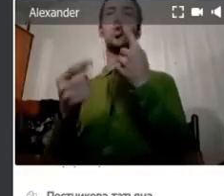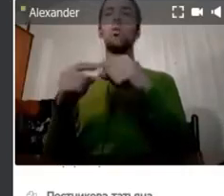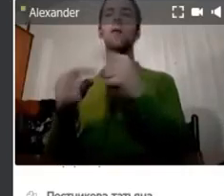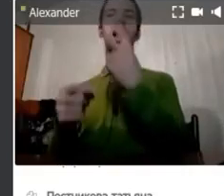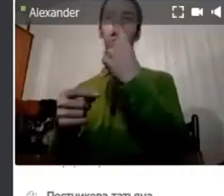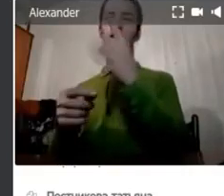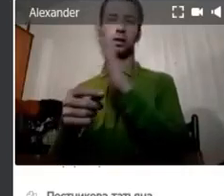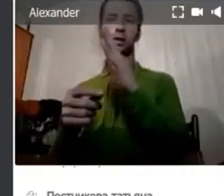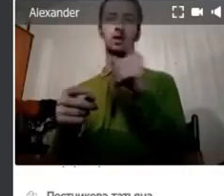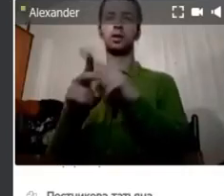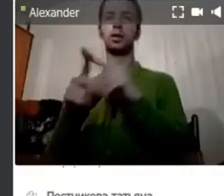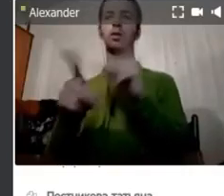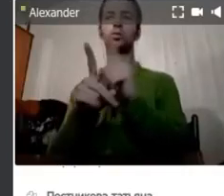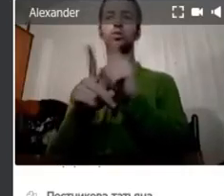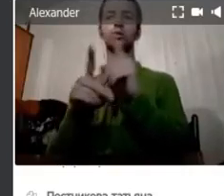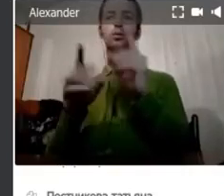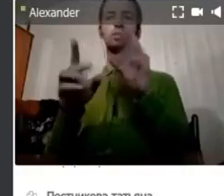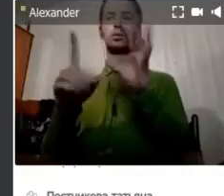что